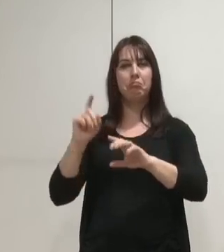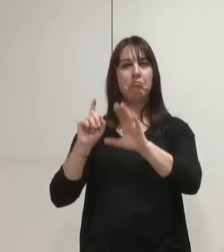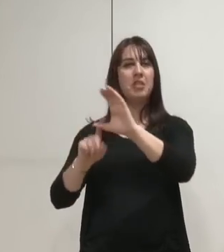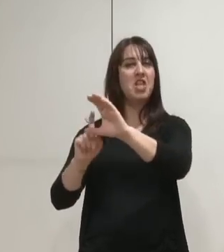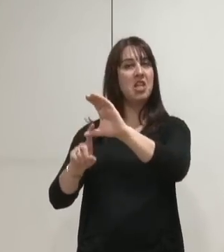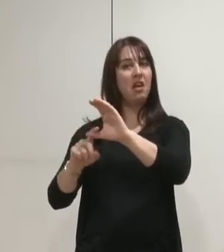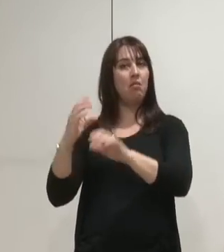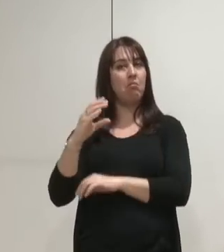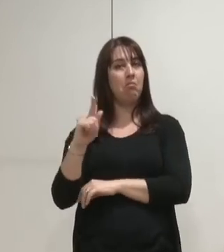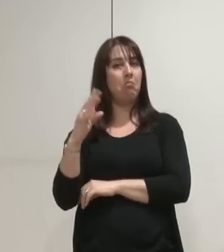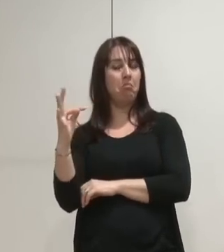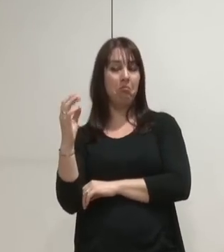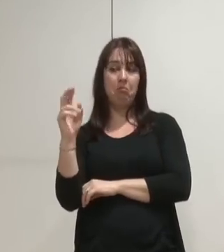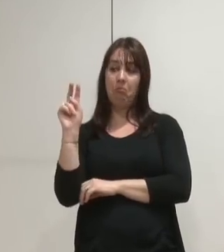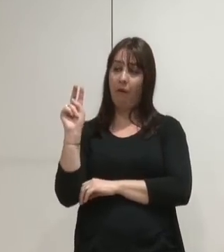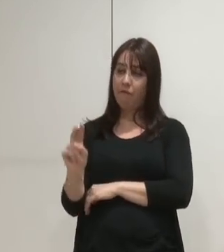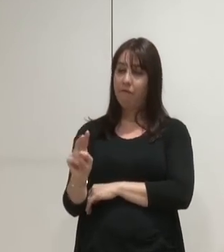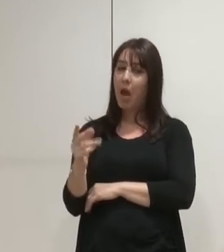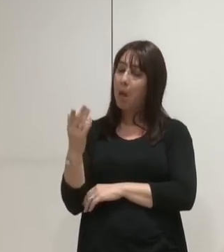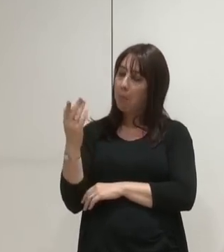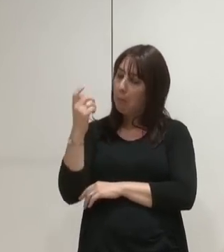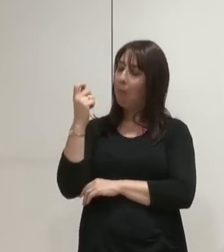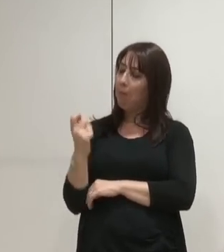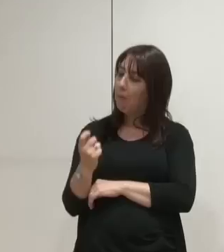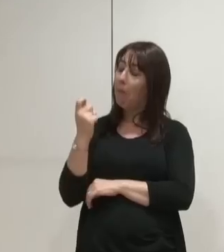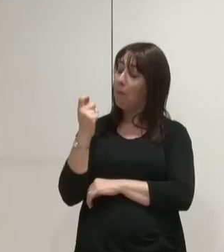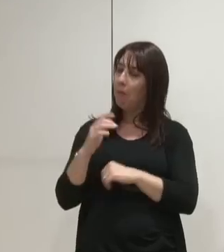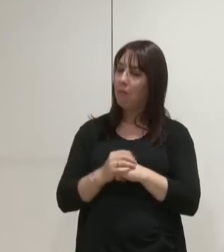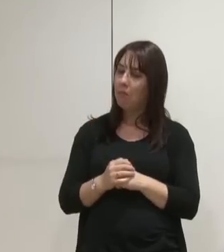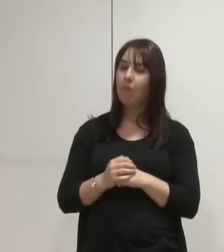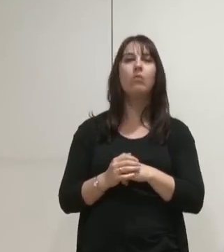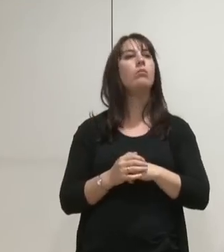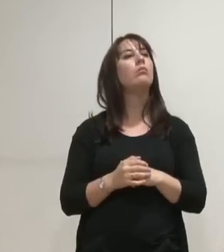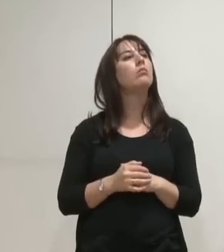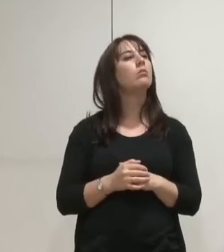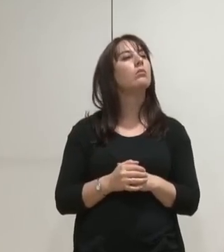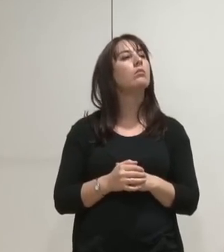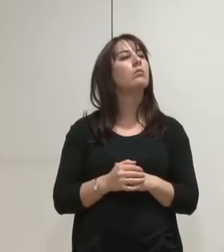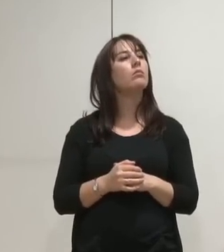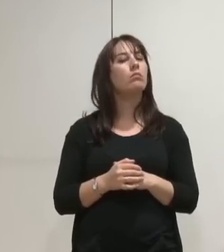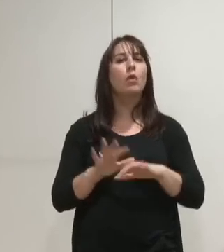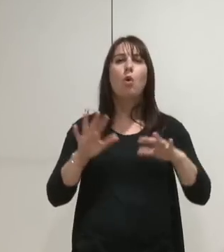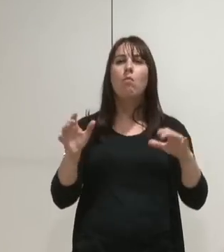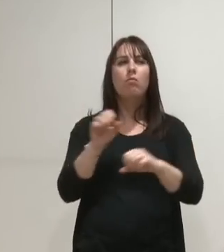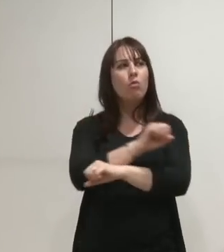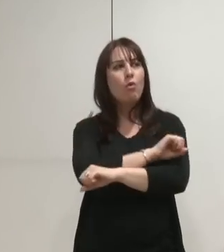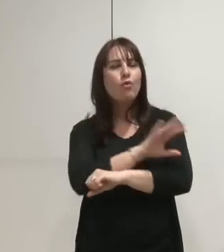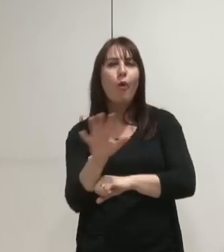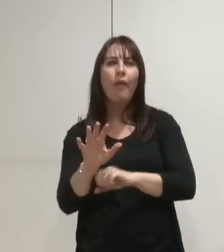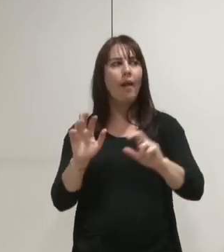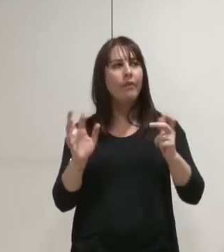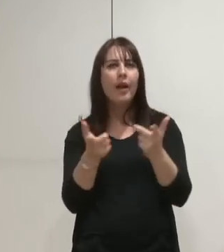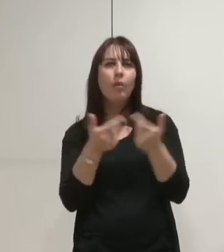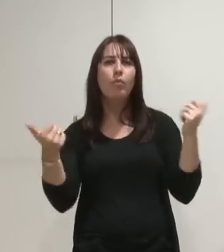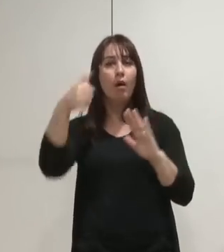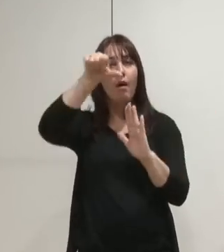CGT vraiment une belle position là je trouve alors on a su par voie de presse un mois avant